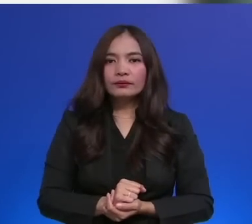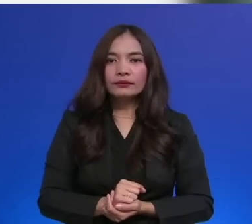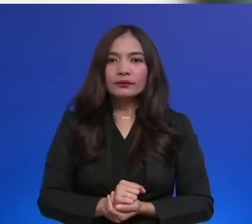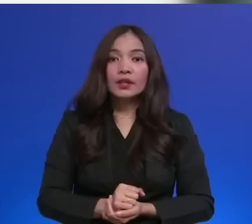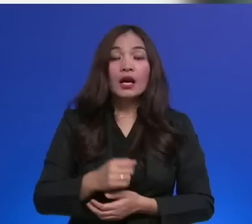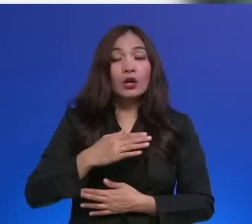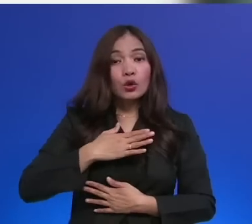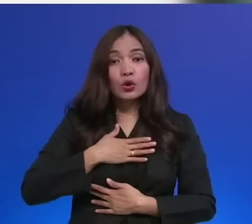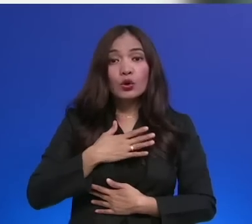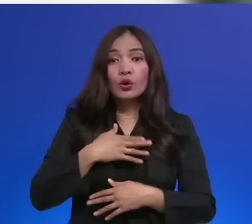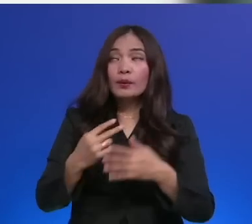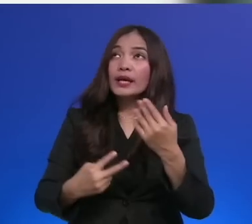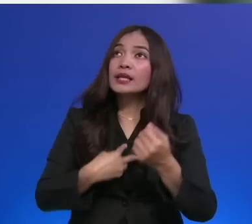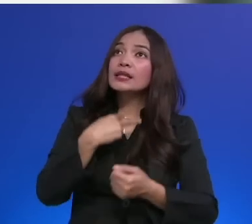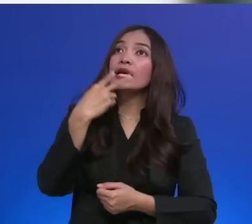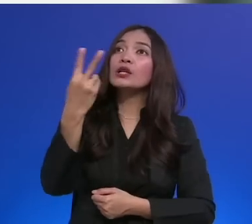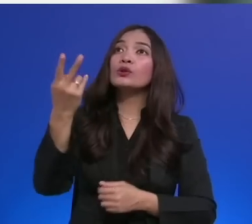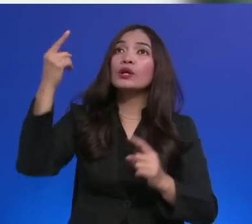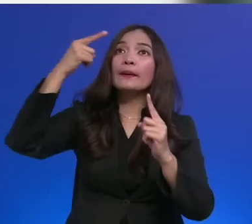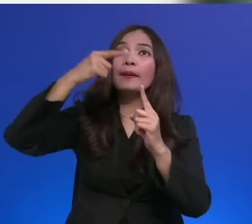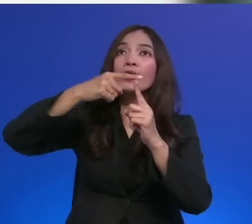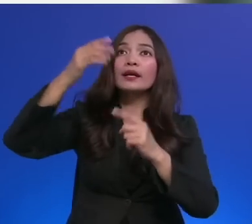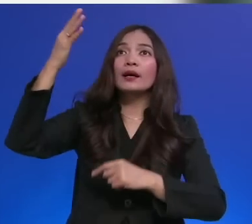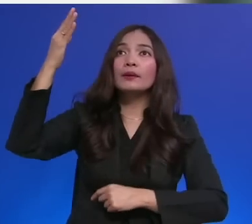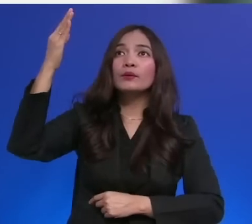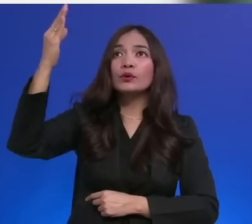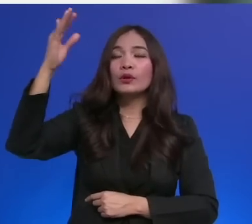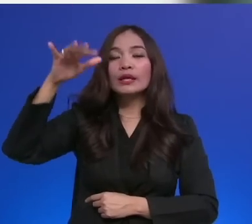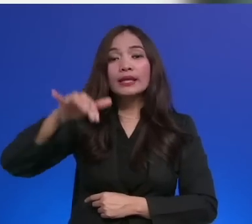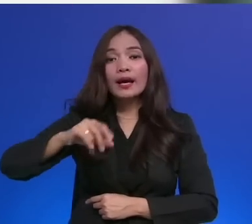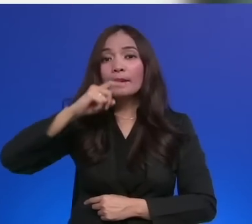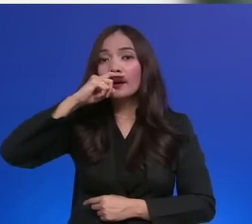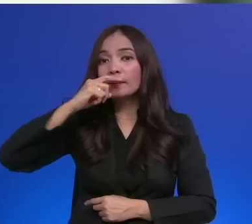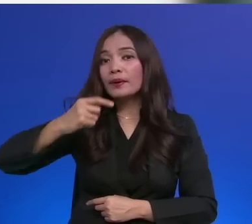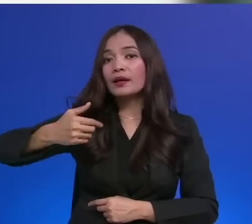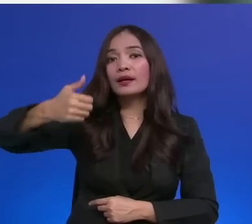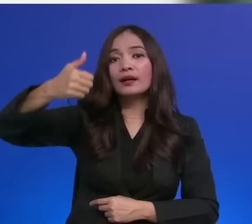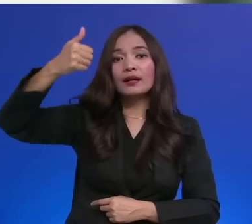ku berseru kepadamu, ya Bapa.